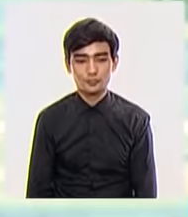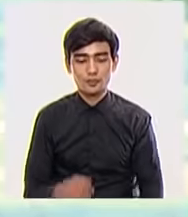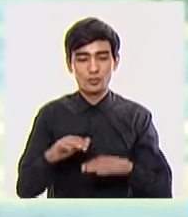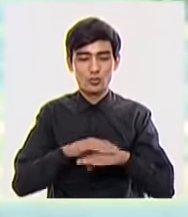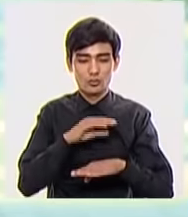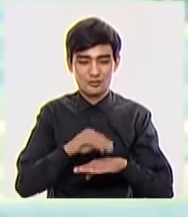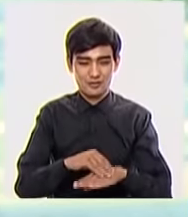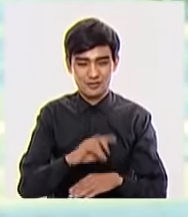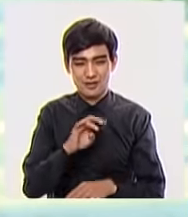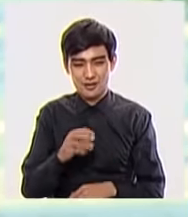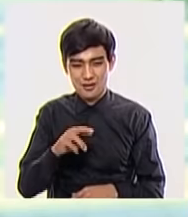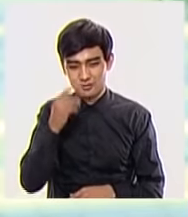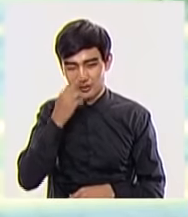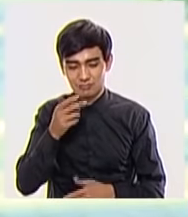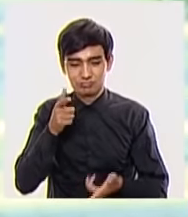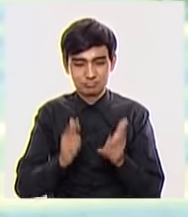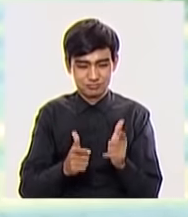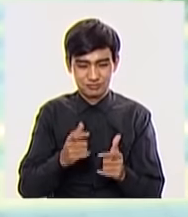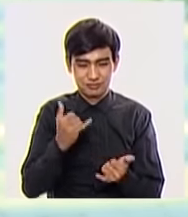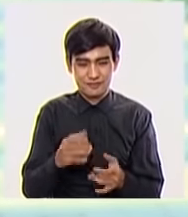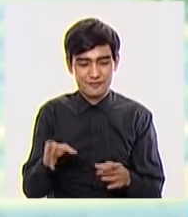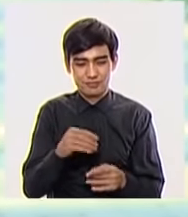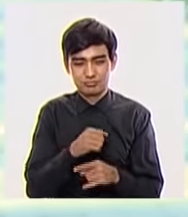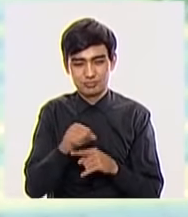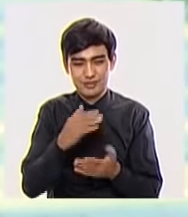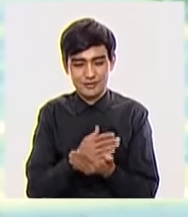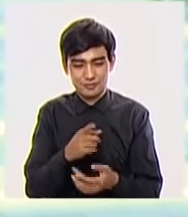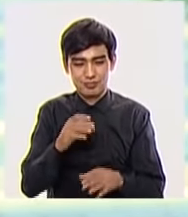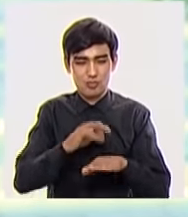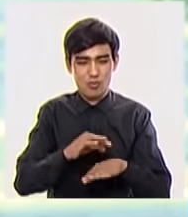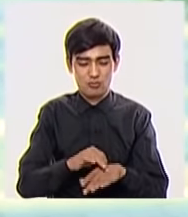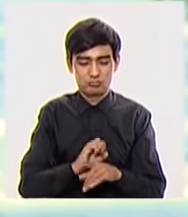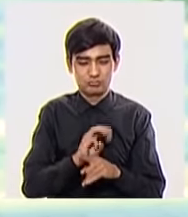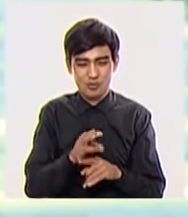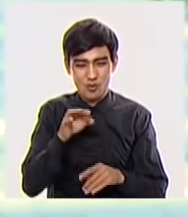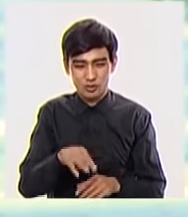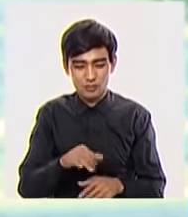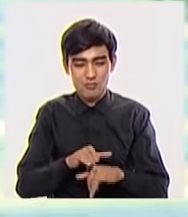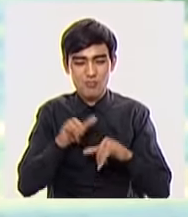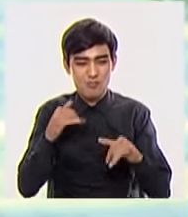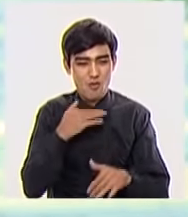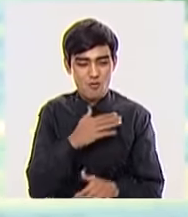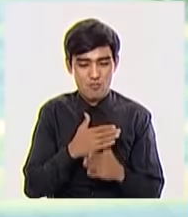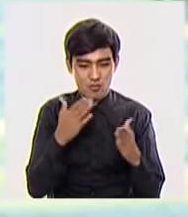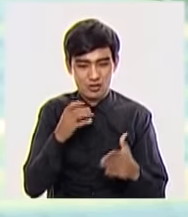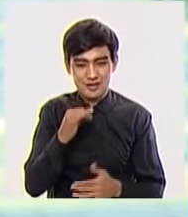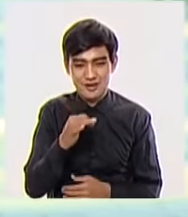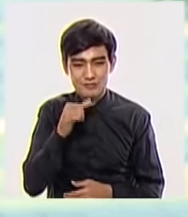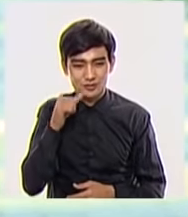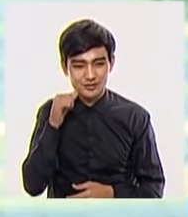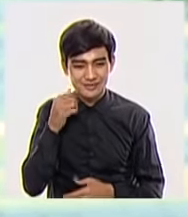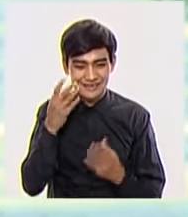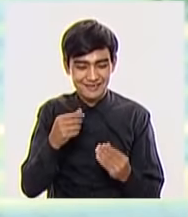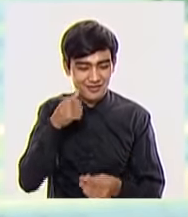Добрый вечер, Наталья. Нур-Султан действительно обогнал все регионы по количеству заражений коронавирусом. За прошлые сутки